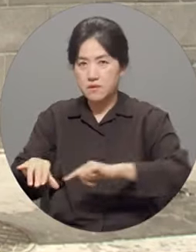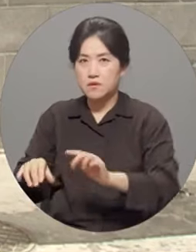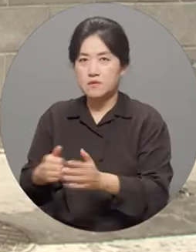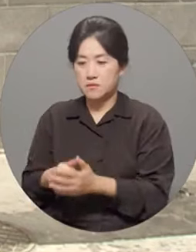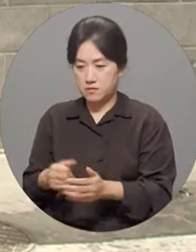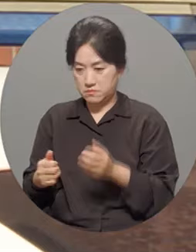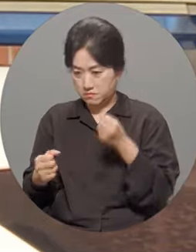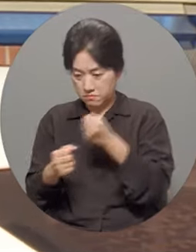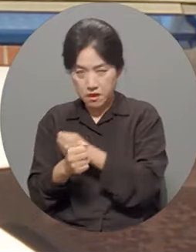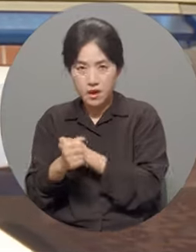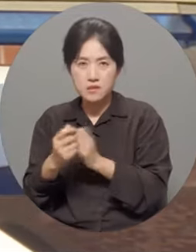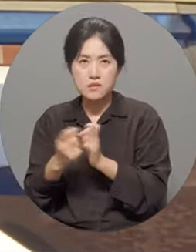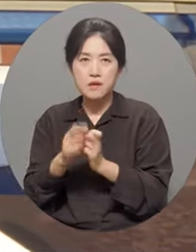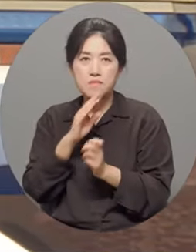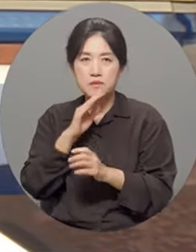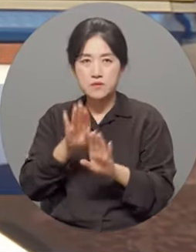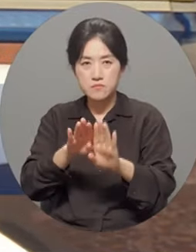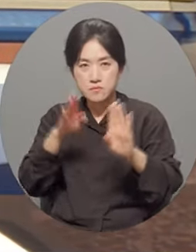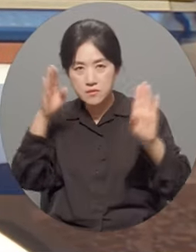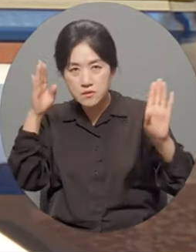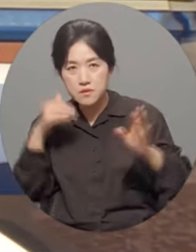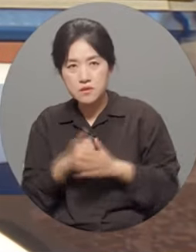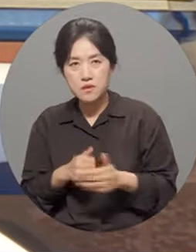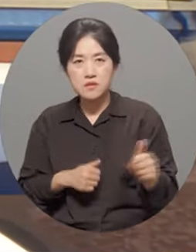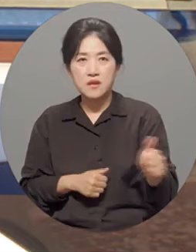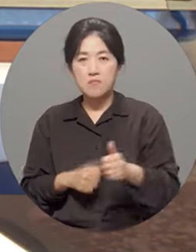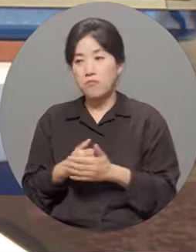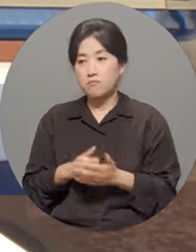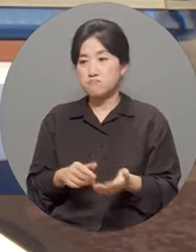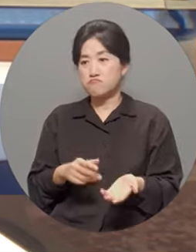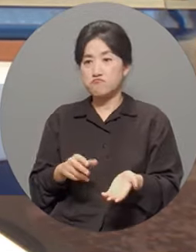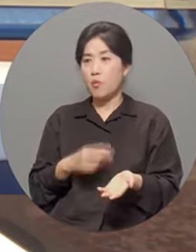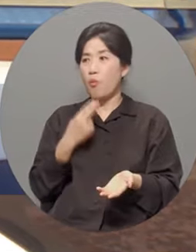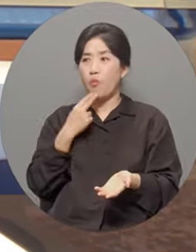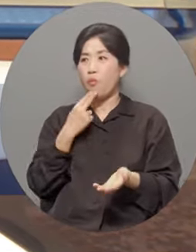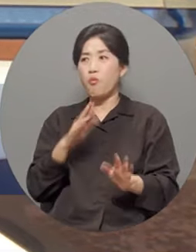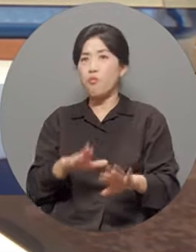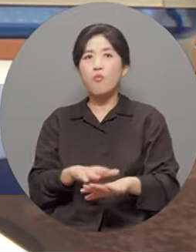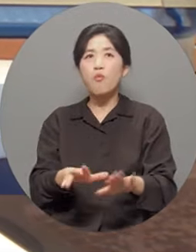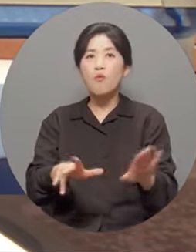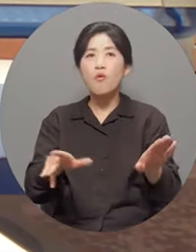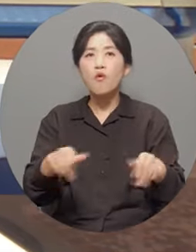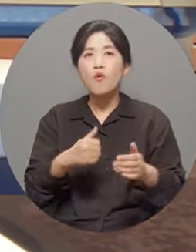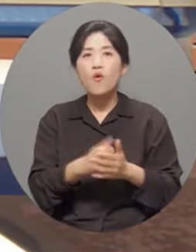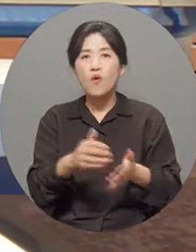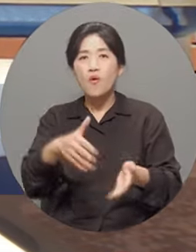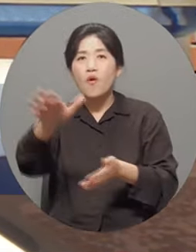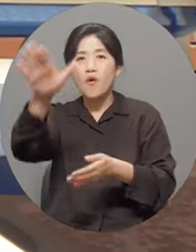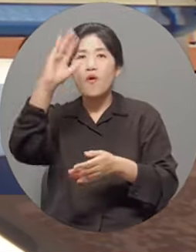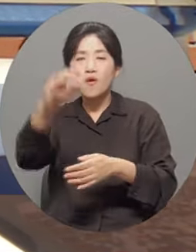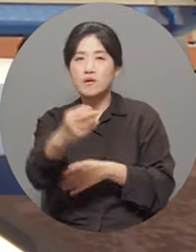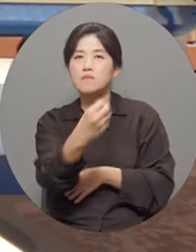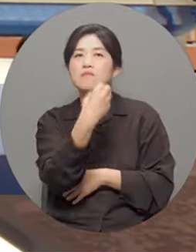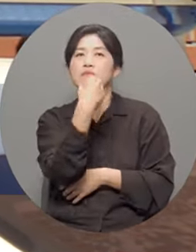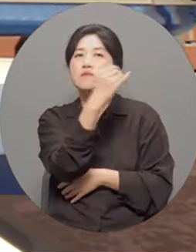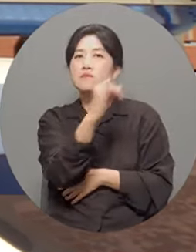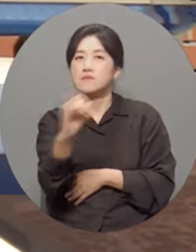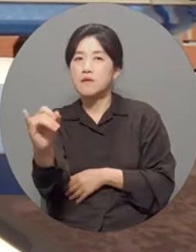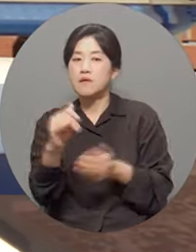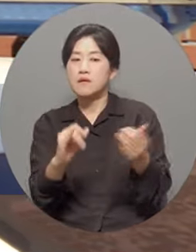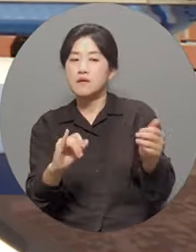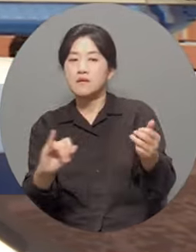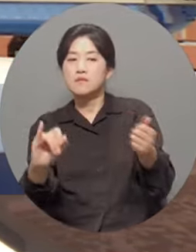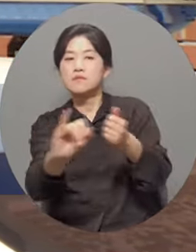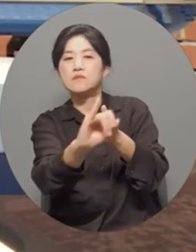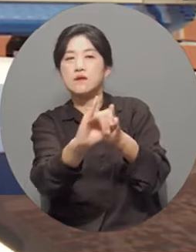확인했습니다. 문을 열고 들어갔을 때 남자분은 별일 아니라고 그냥 가도 된다고 얘기했지만 여자분은 그